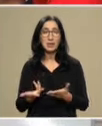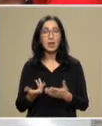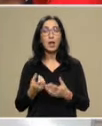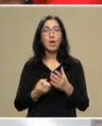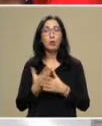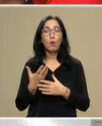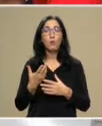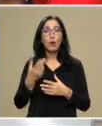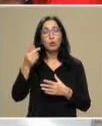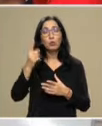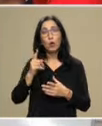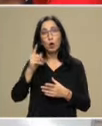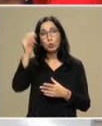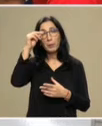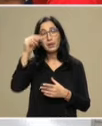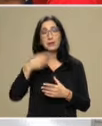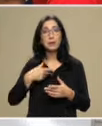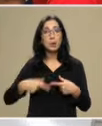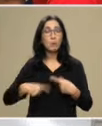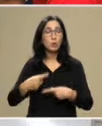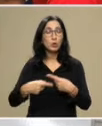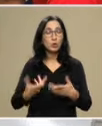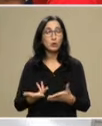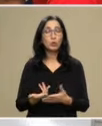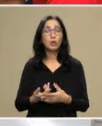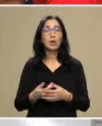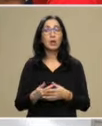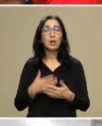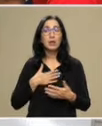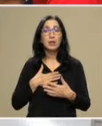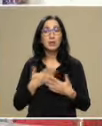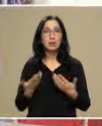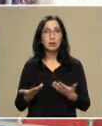но от български произход. Той води смесената група и предучилищната. Имаме